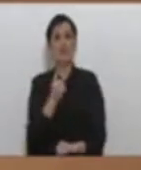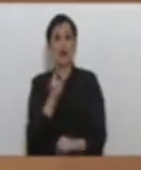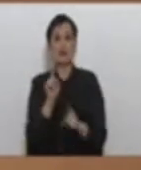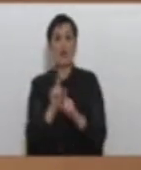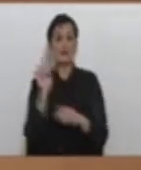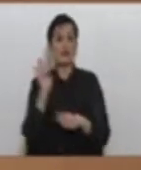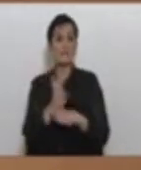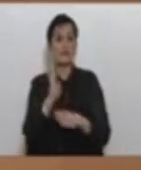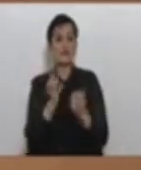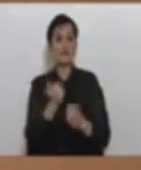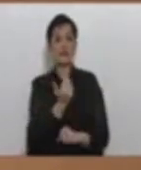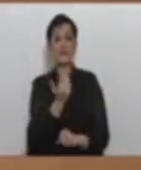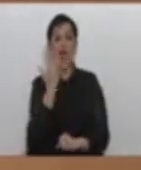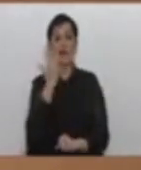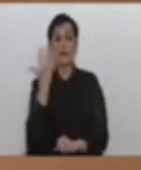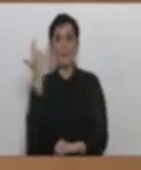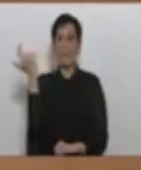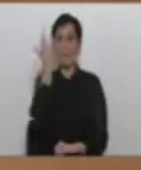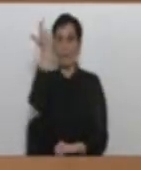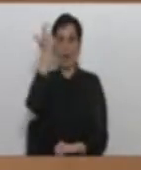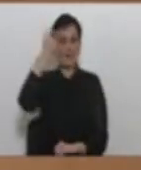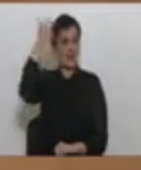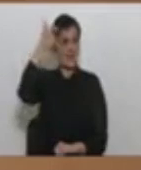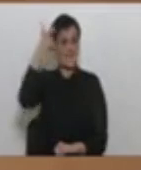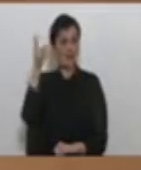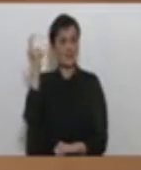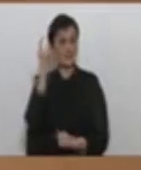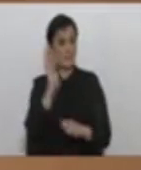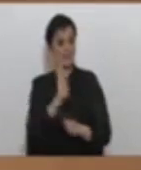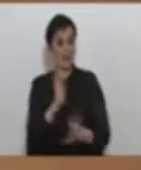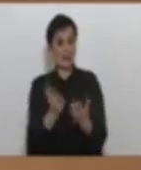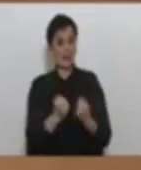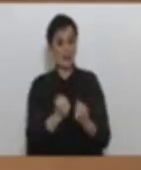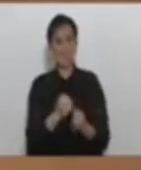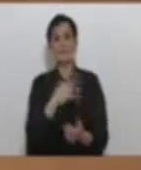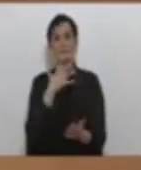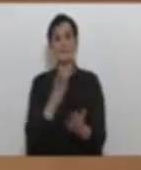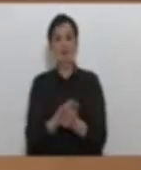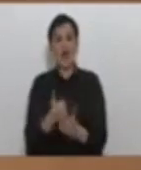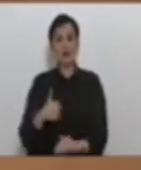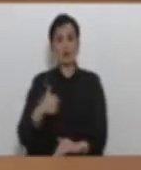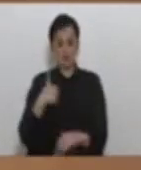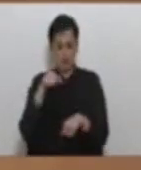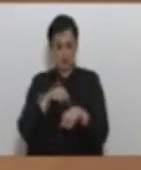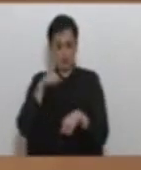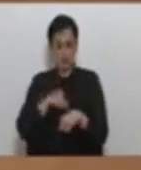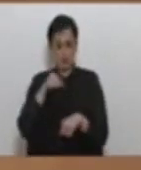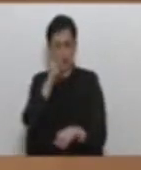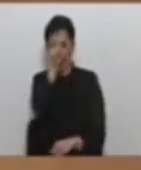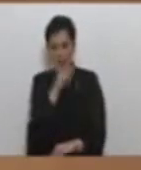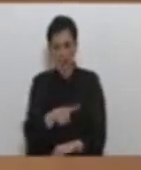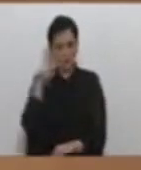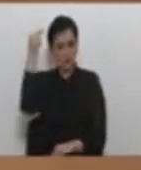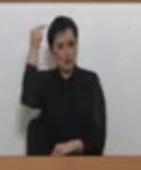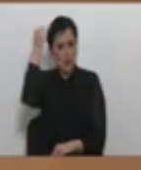ბრძანება თქვენი პოლიტიკური პატრონისგან, ბიძინა ივანიშვილისგან. საკუთარი ღირსების გრძნობა ადამიანის გონების